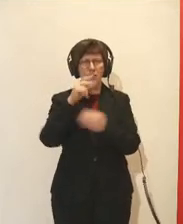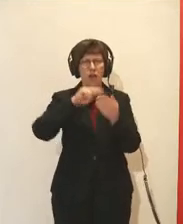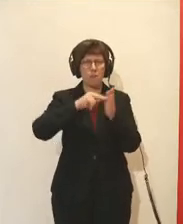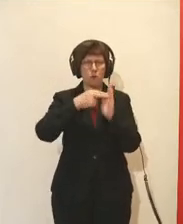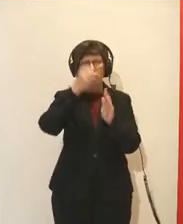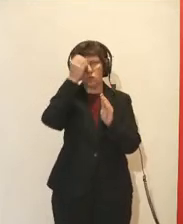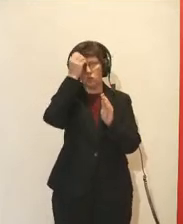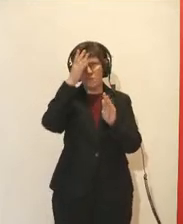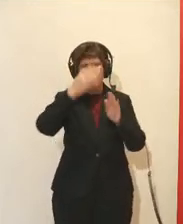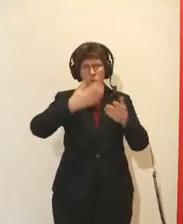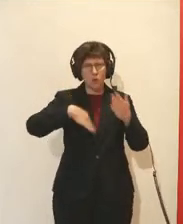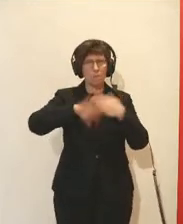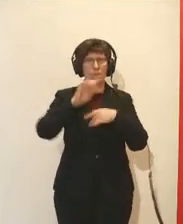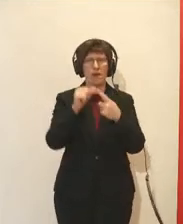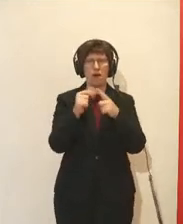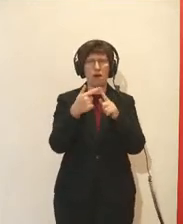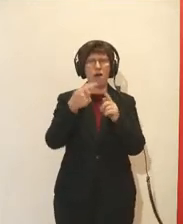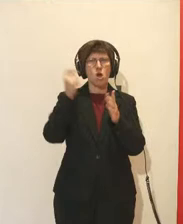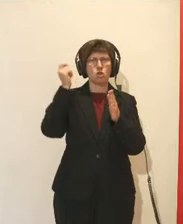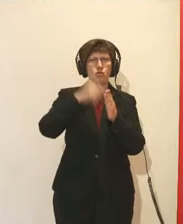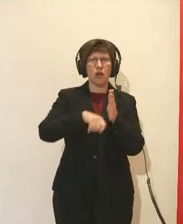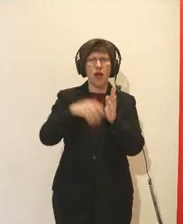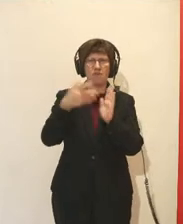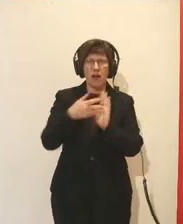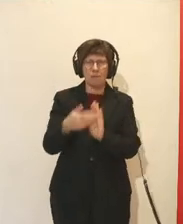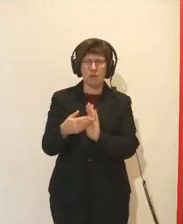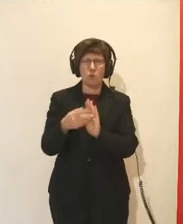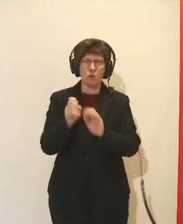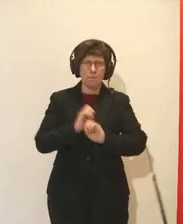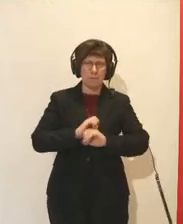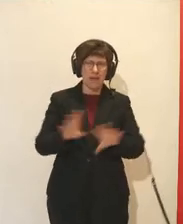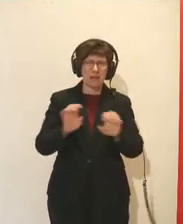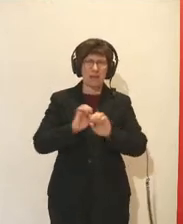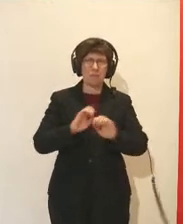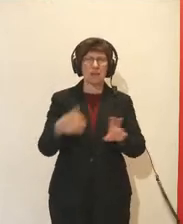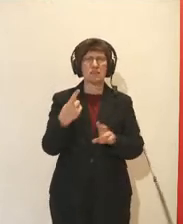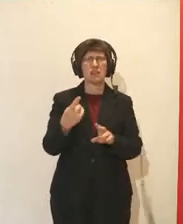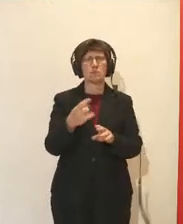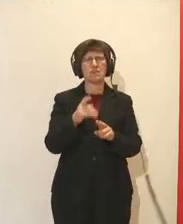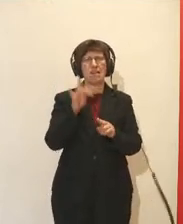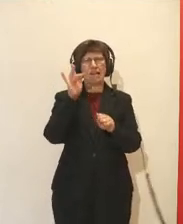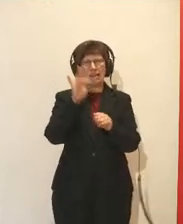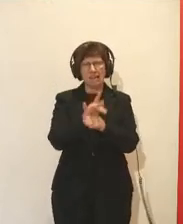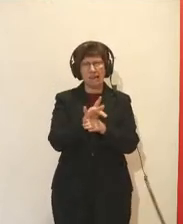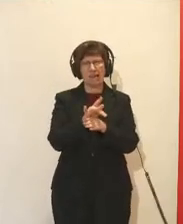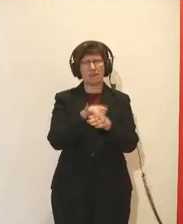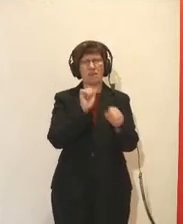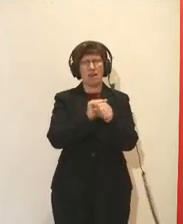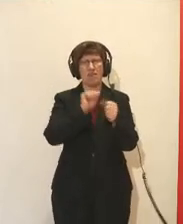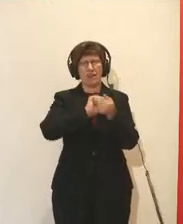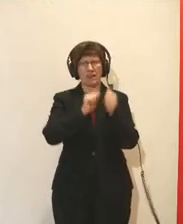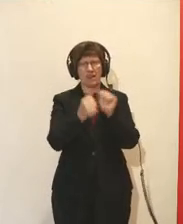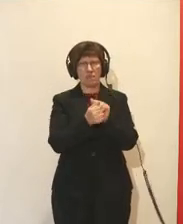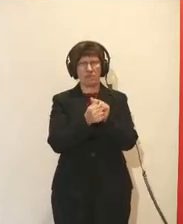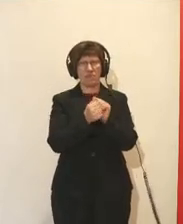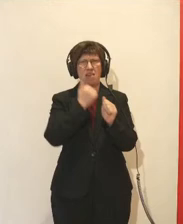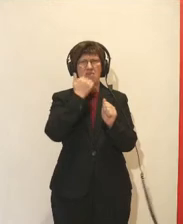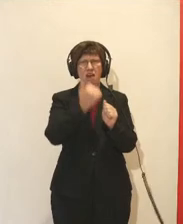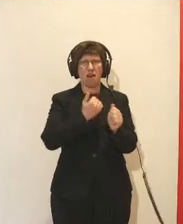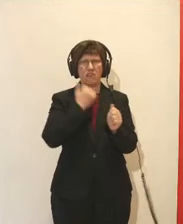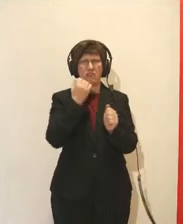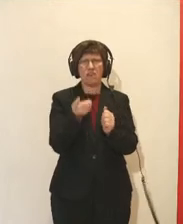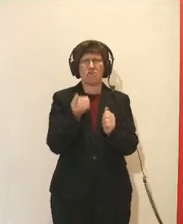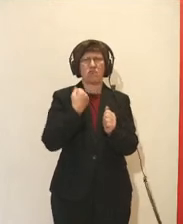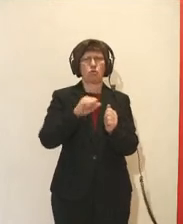auf vorantreiben wie wir die strafermittlungsbehörden die medien so ausstatten dass sie gegen die generative hand kämpfen können und dann aber auch verstöße konsequent